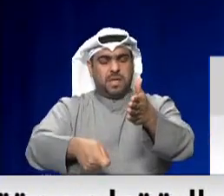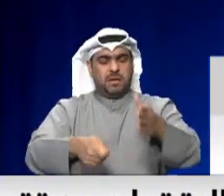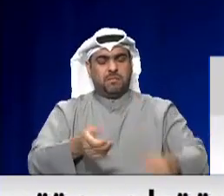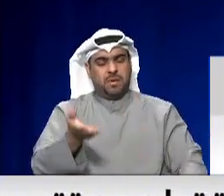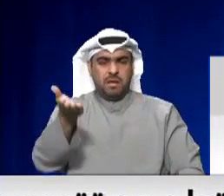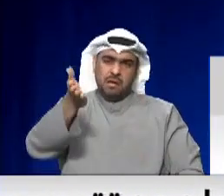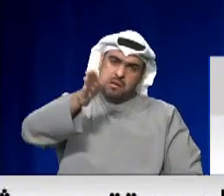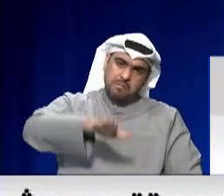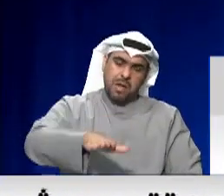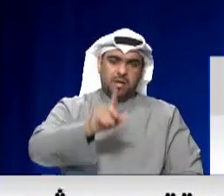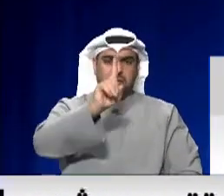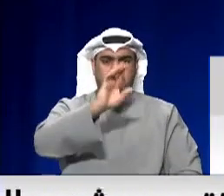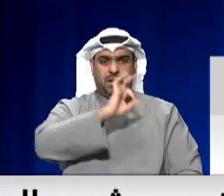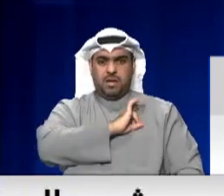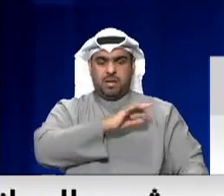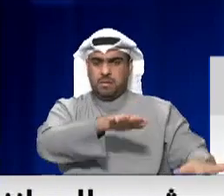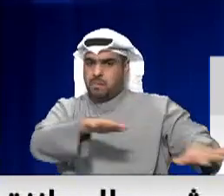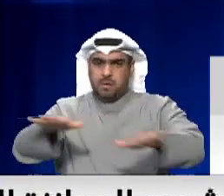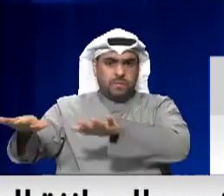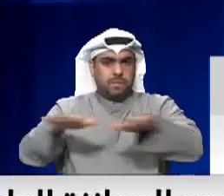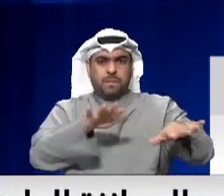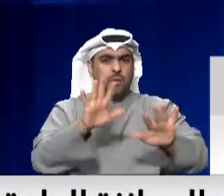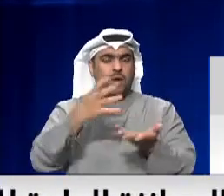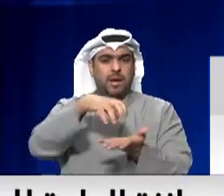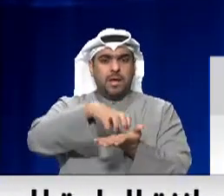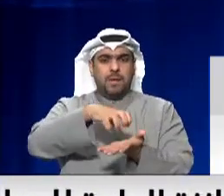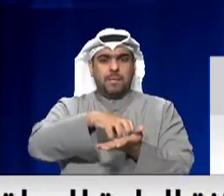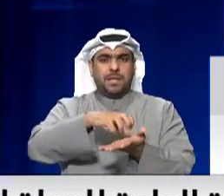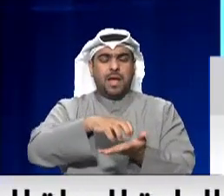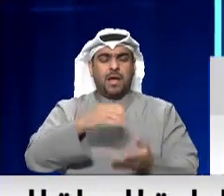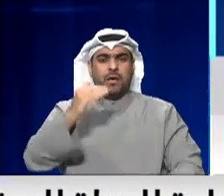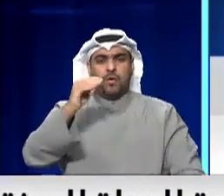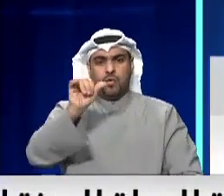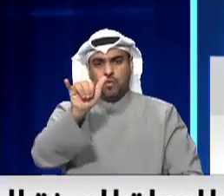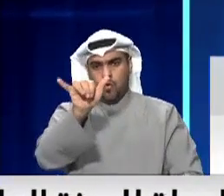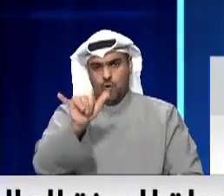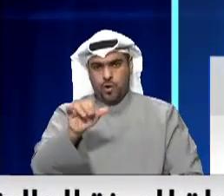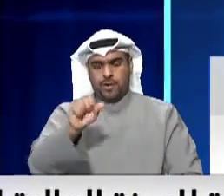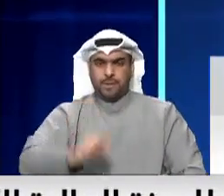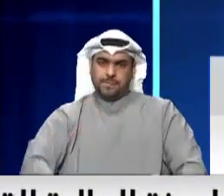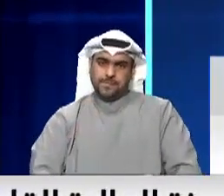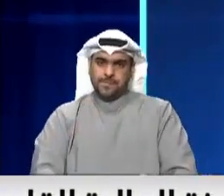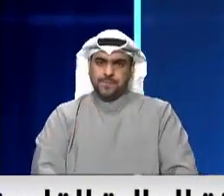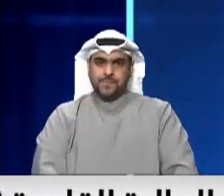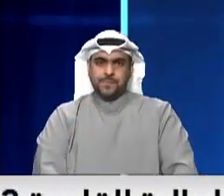ضحايا الزلزال الذي ضرب مدينة خوي شمال غربي إيران.